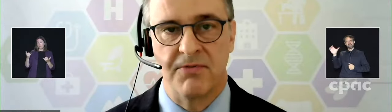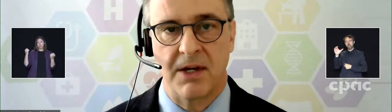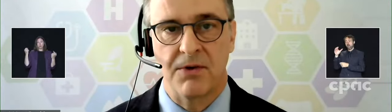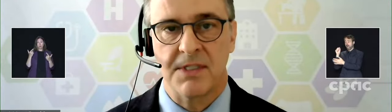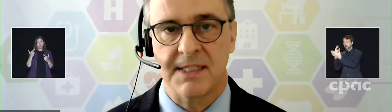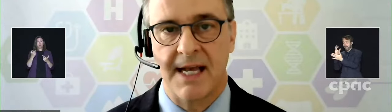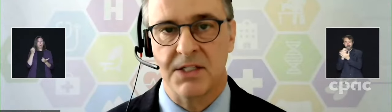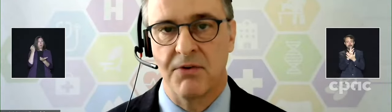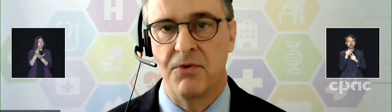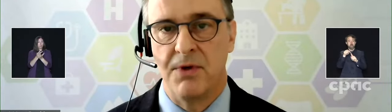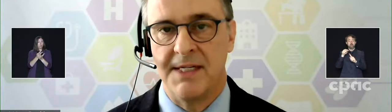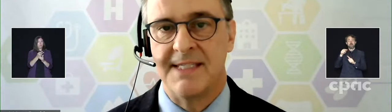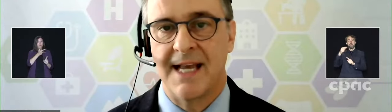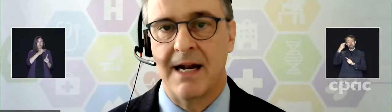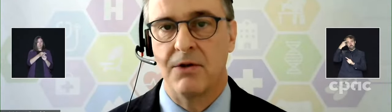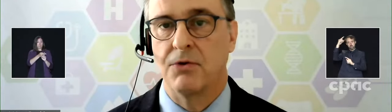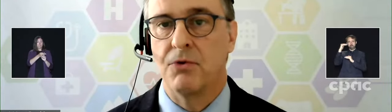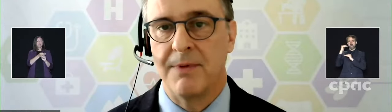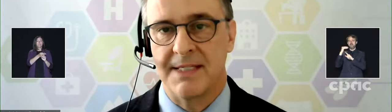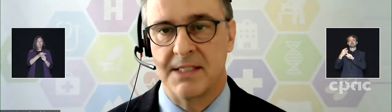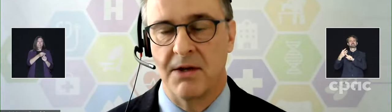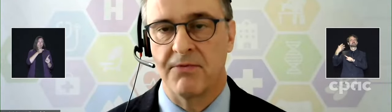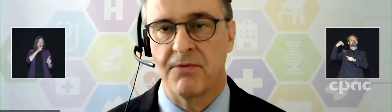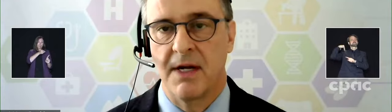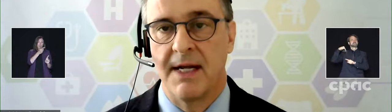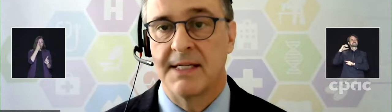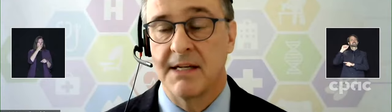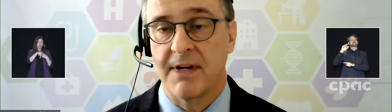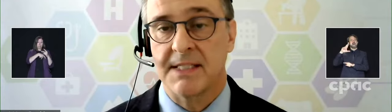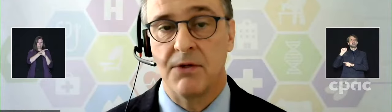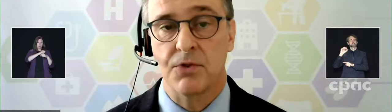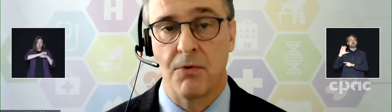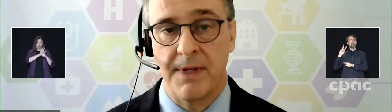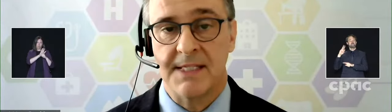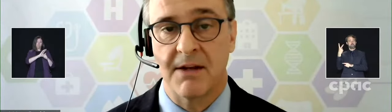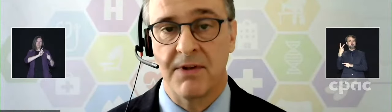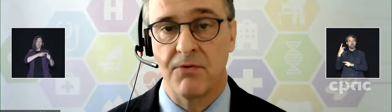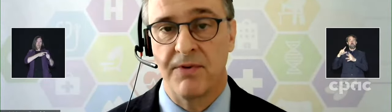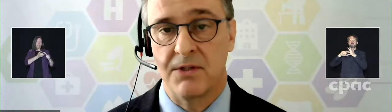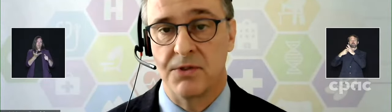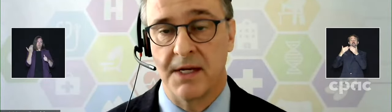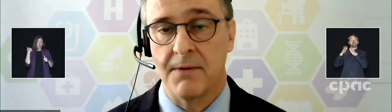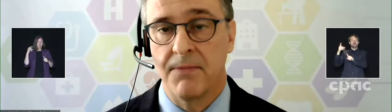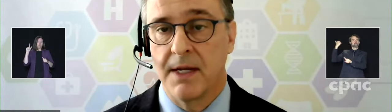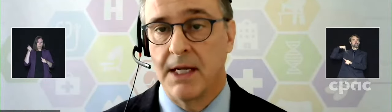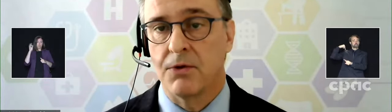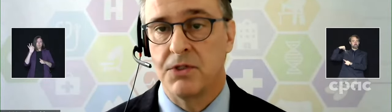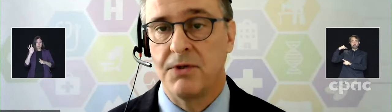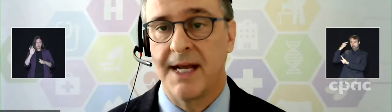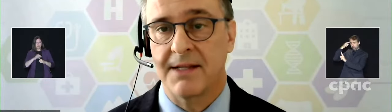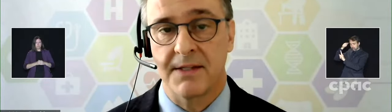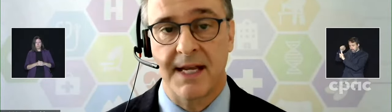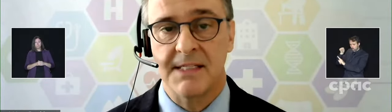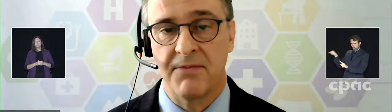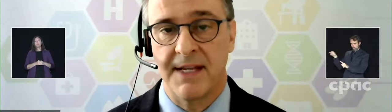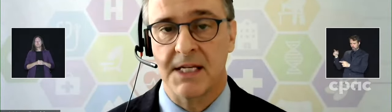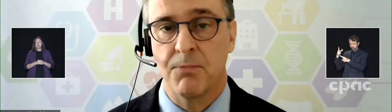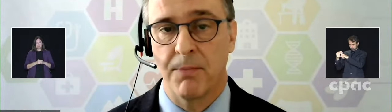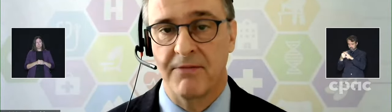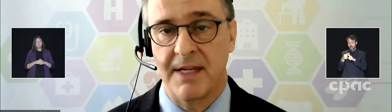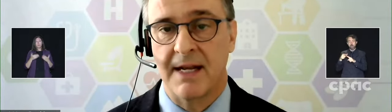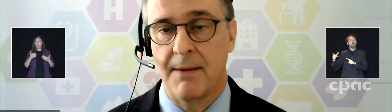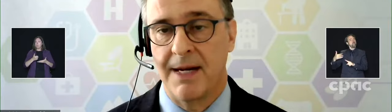du virus SRAS-CoV-2 initial de 2019. Ces vaccins nous ont bien servi au fil du temps et continuent d'être très